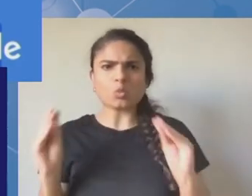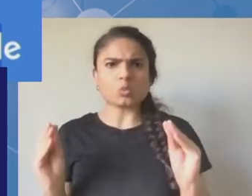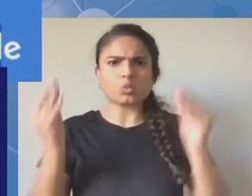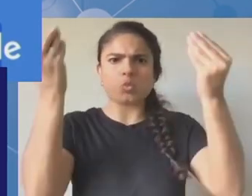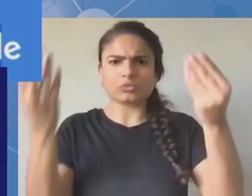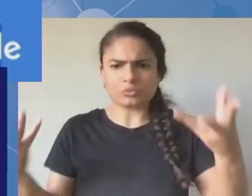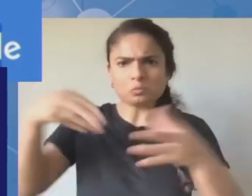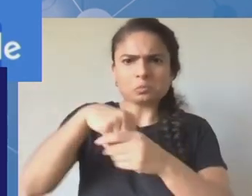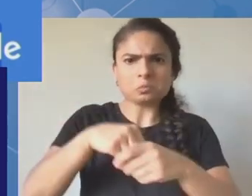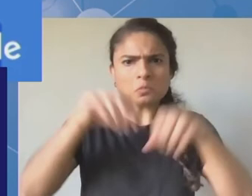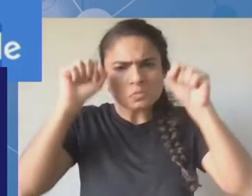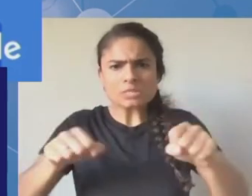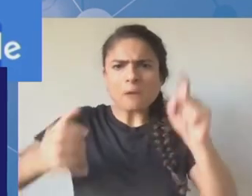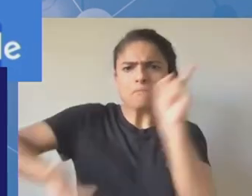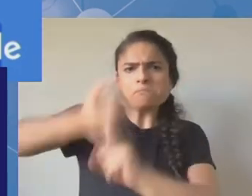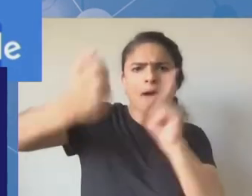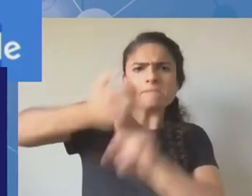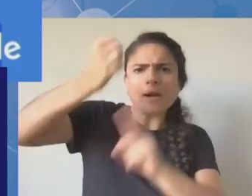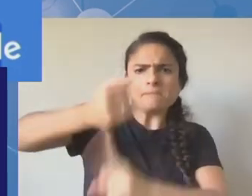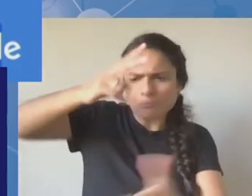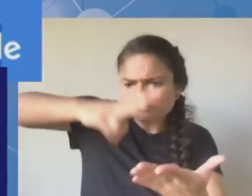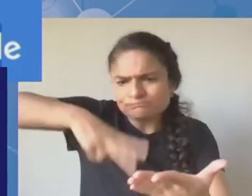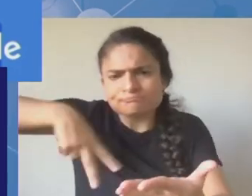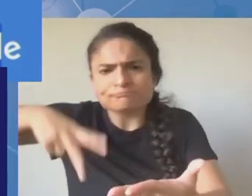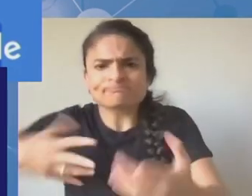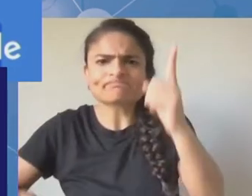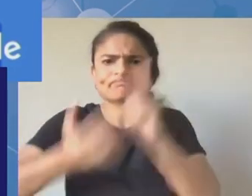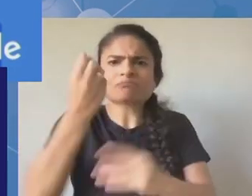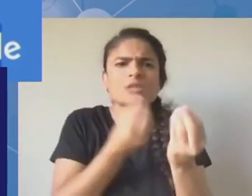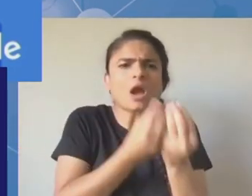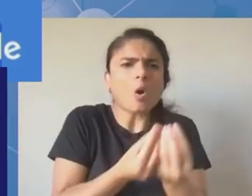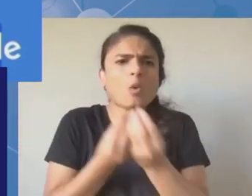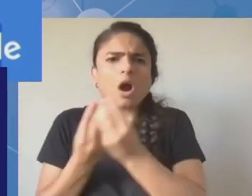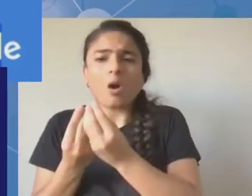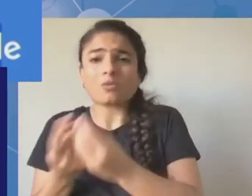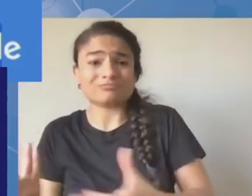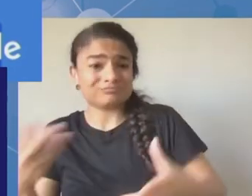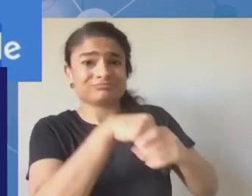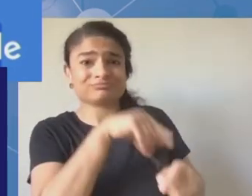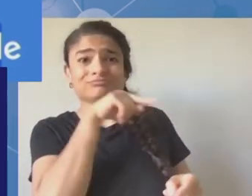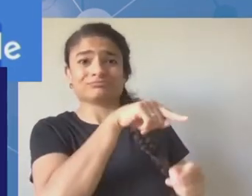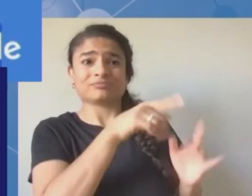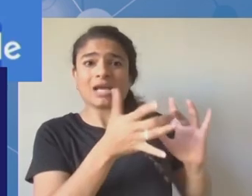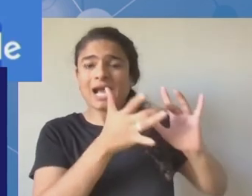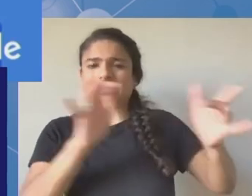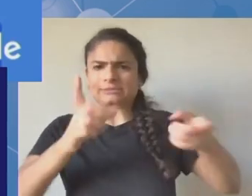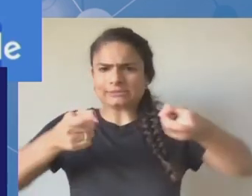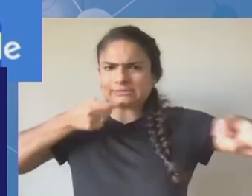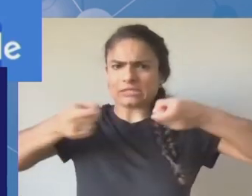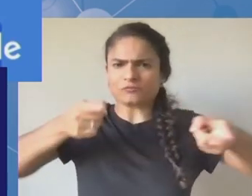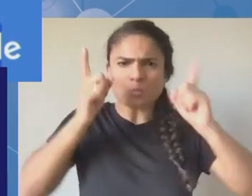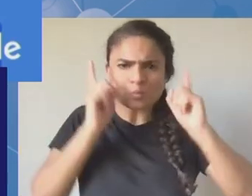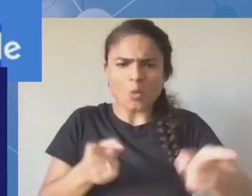المناقشات حول كيفية مناقشة الأشخاص الشباب وكيف